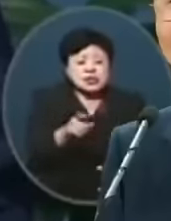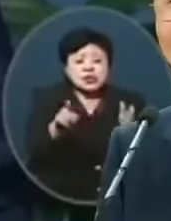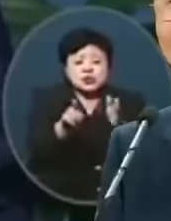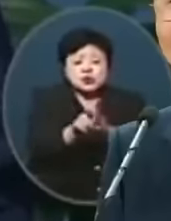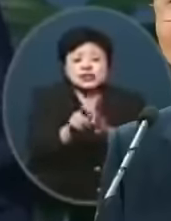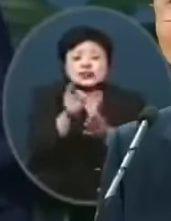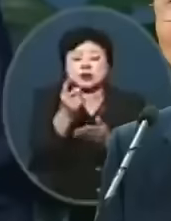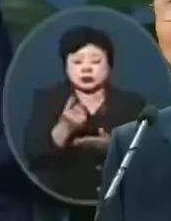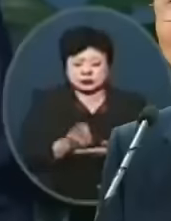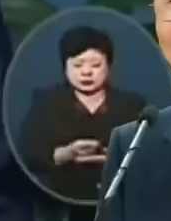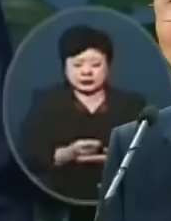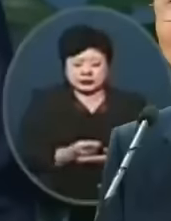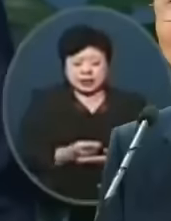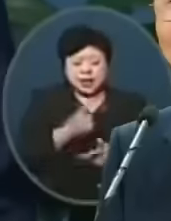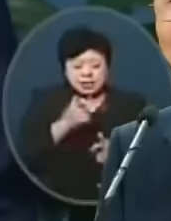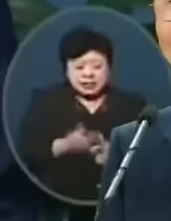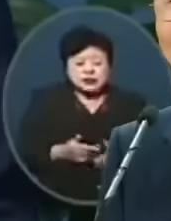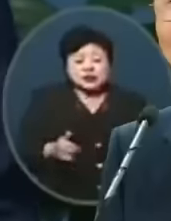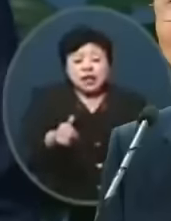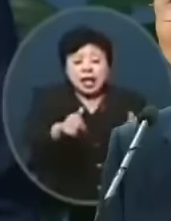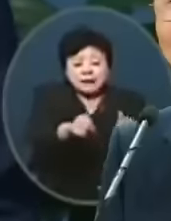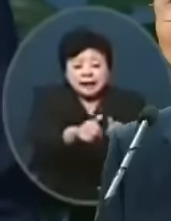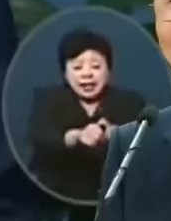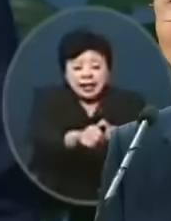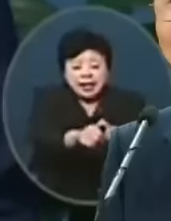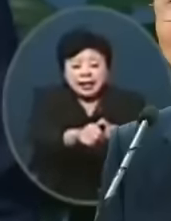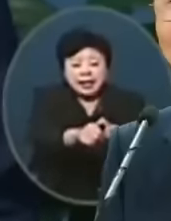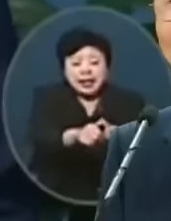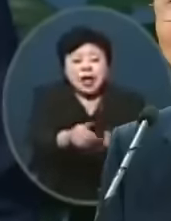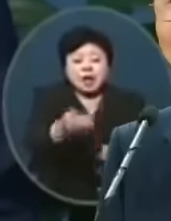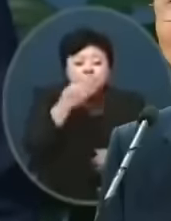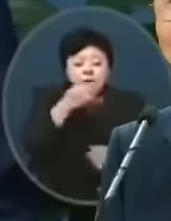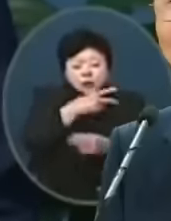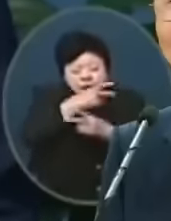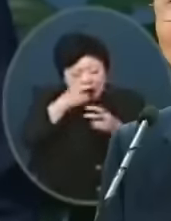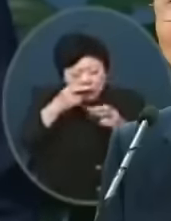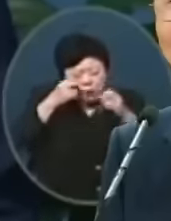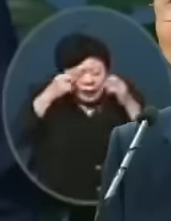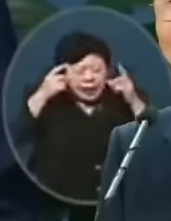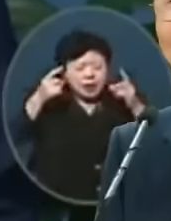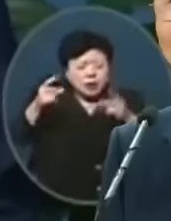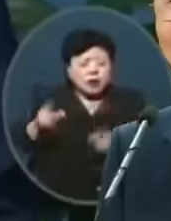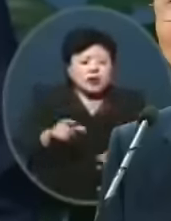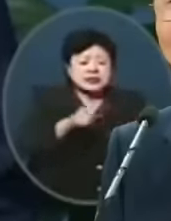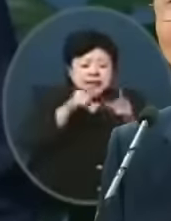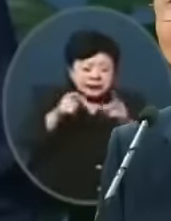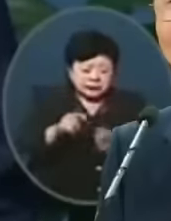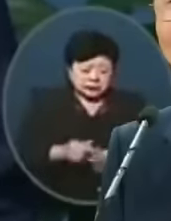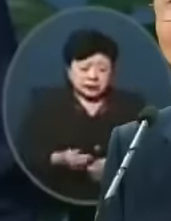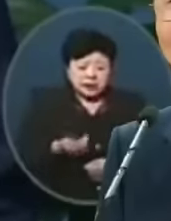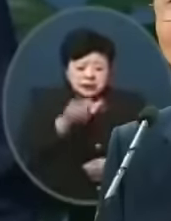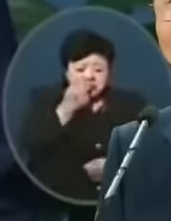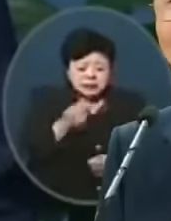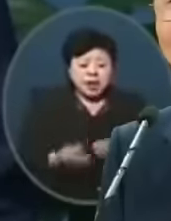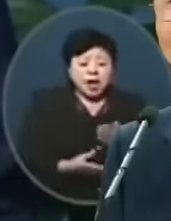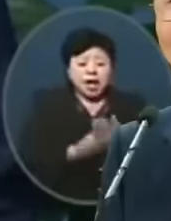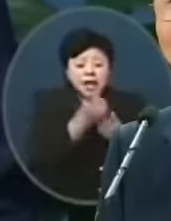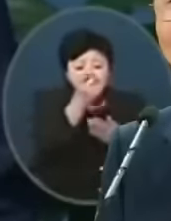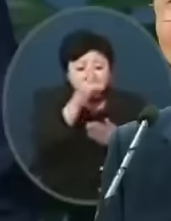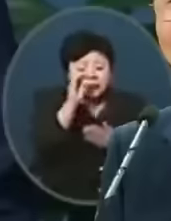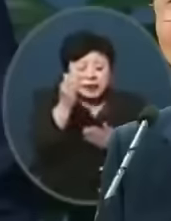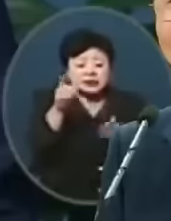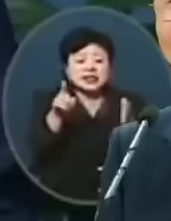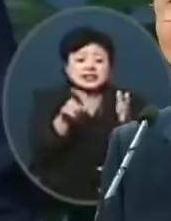것입니다. 예수님과 함께 먹고 자고 깨고 사는 생명의 일체를 가지는 것이